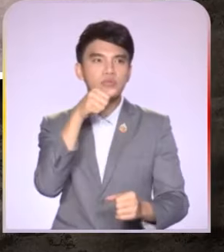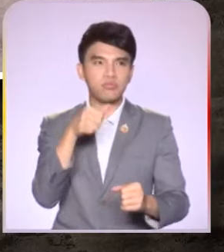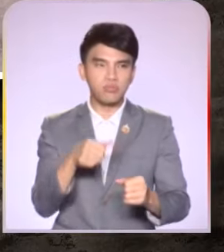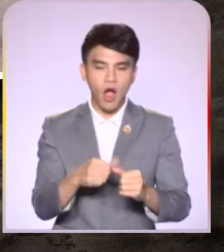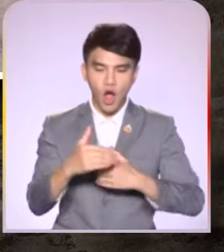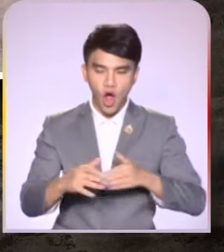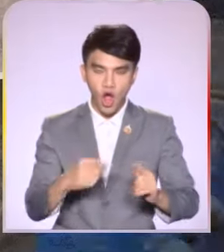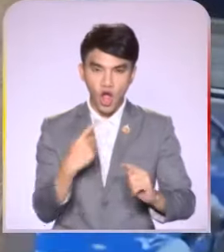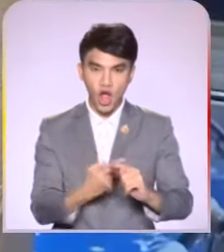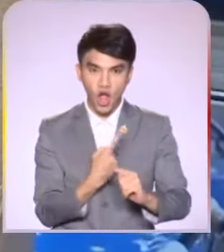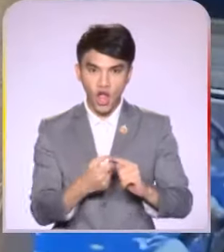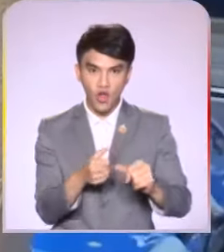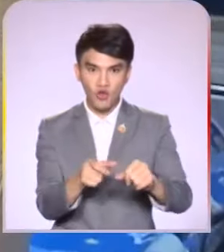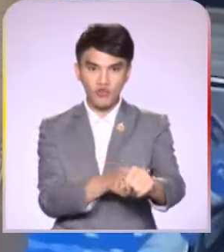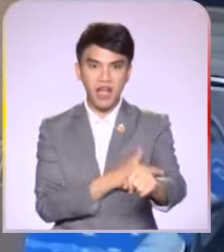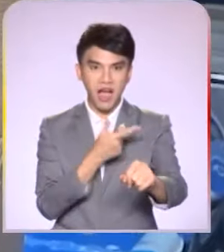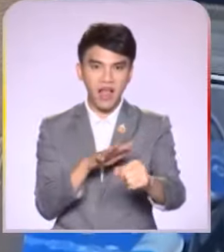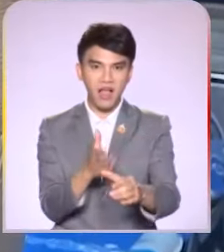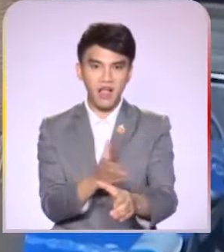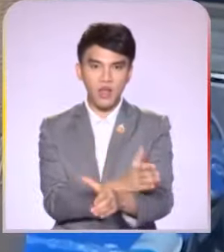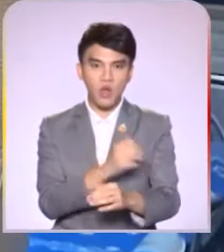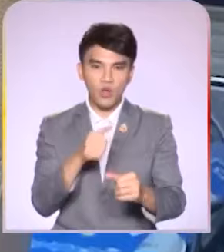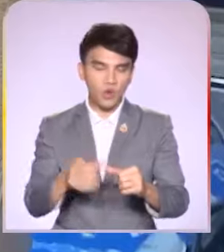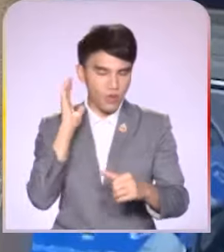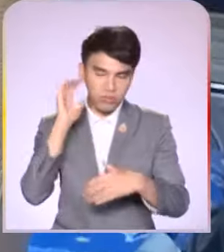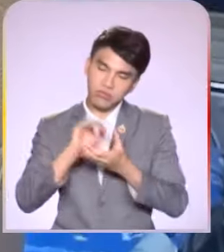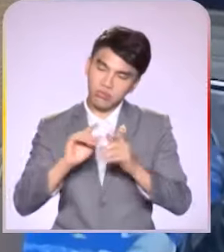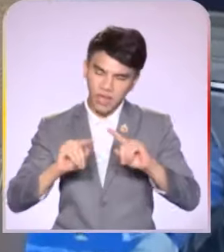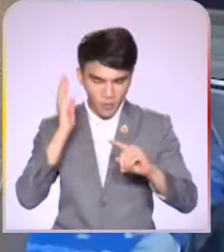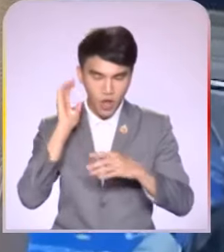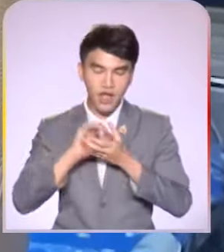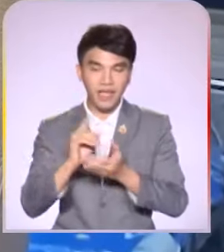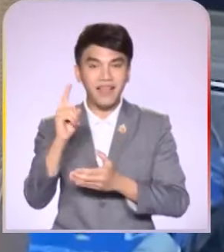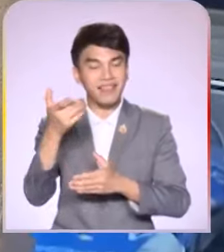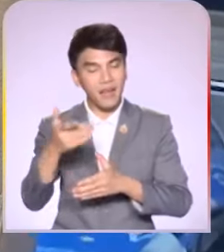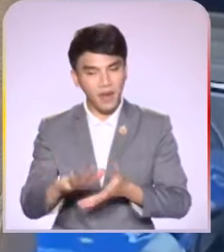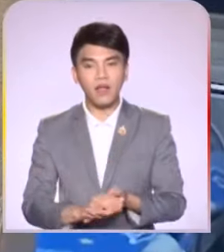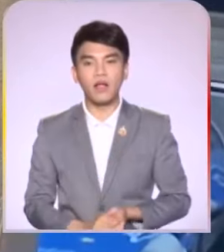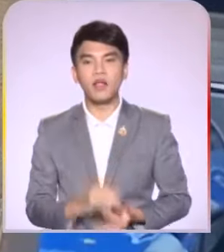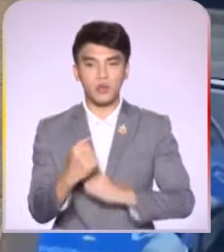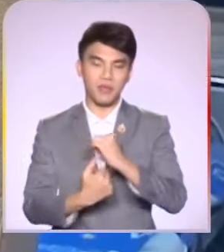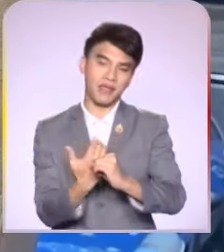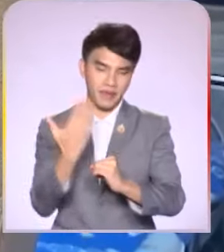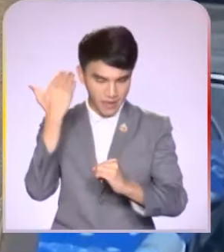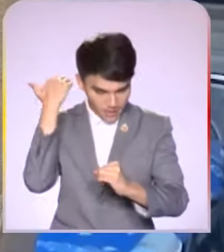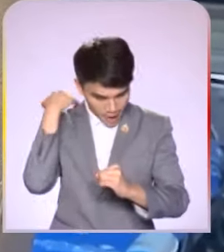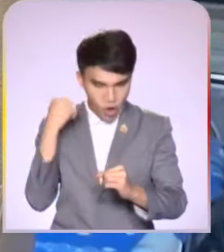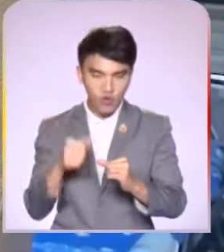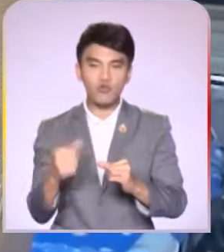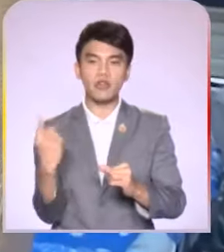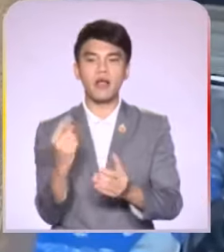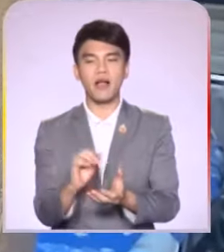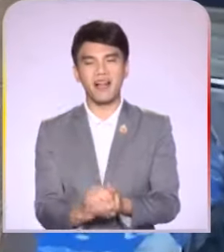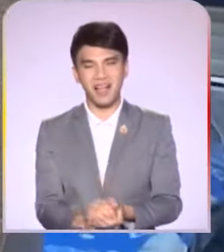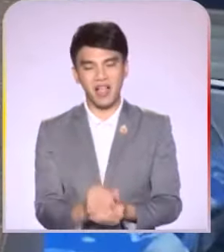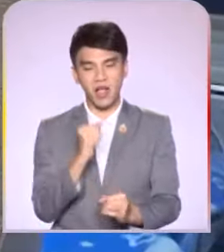ช่าห้องนี้อยู่เนี่ยมาหลายปีแล้วก่อนหน้านี้อยู่กับสามีแต่ว่าสามีเนี่ยเสียชีวิตไปปีที่แล้วป้าก็อยู่คนเดียวก